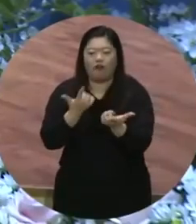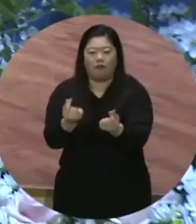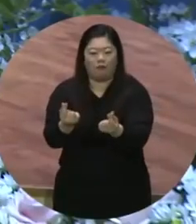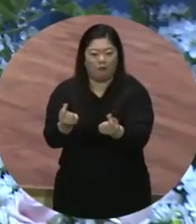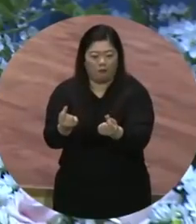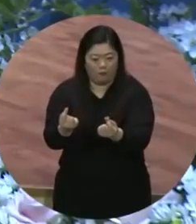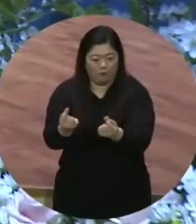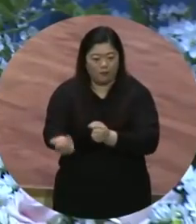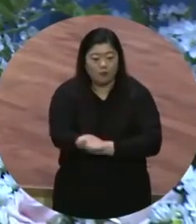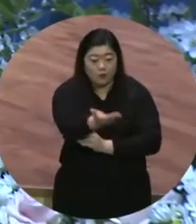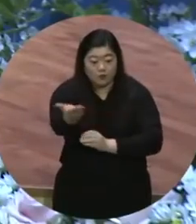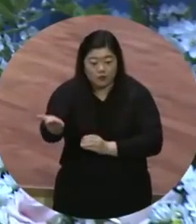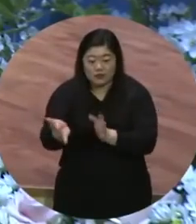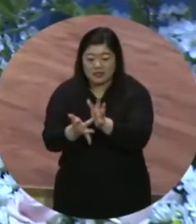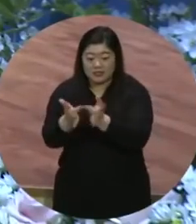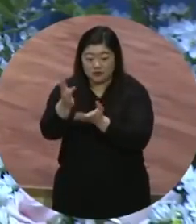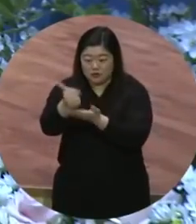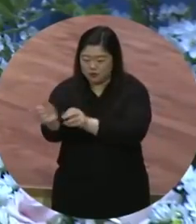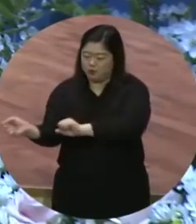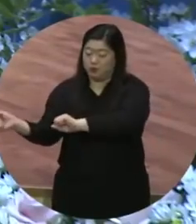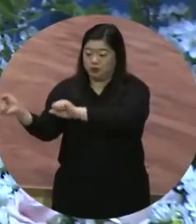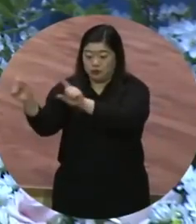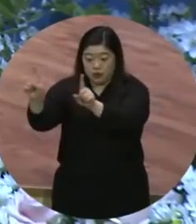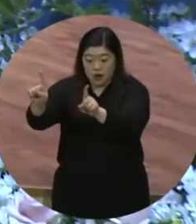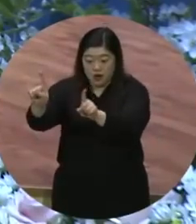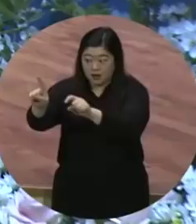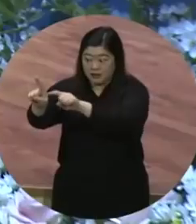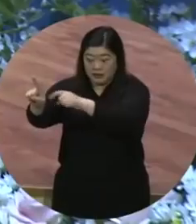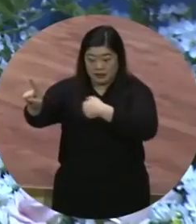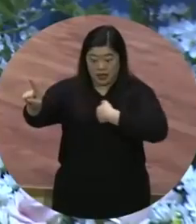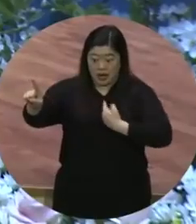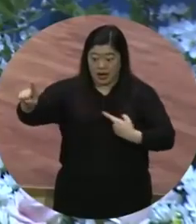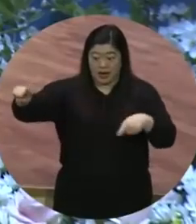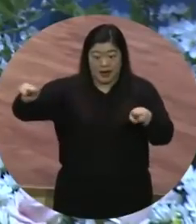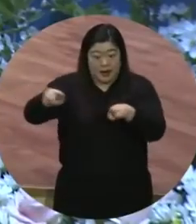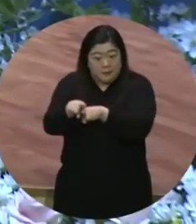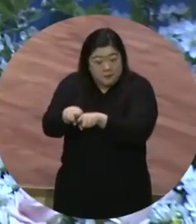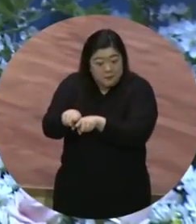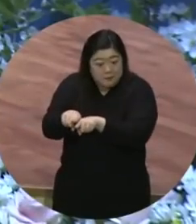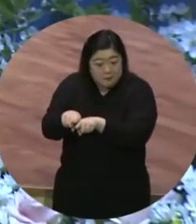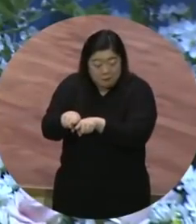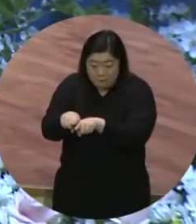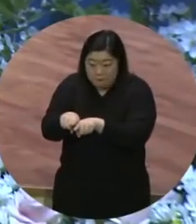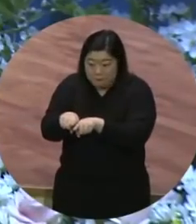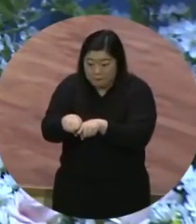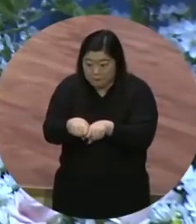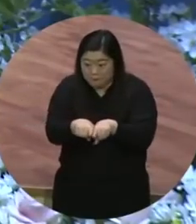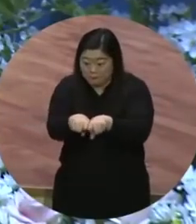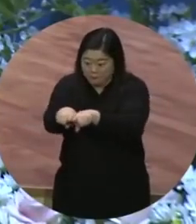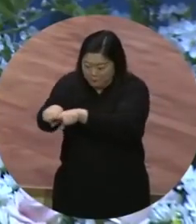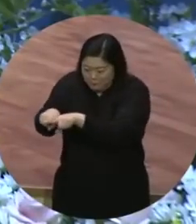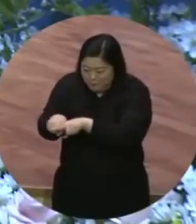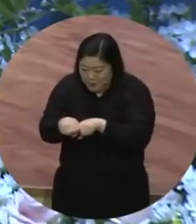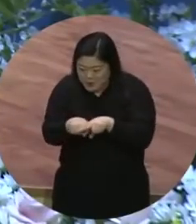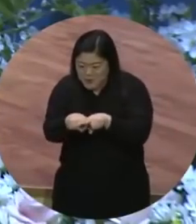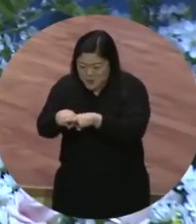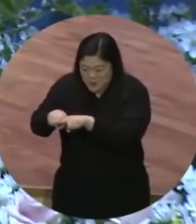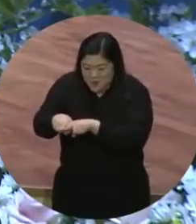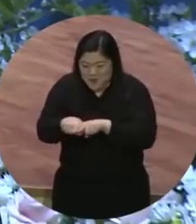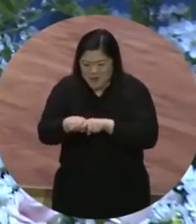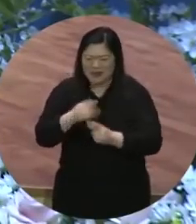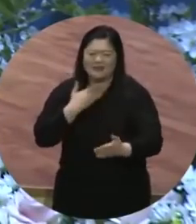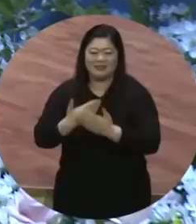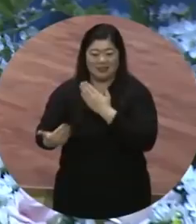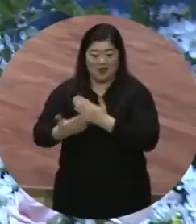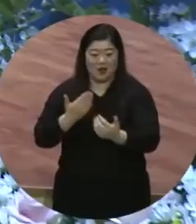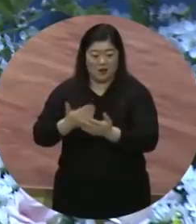성도들은 부활의 주님이 지금 나와 함께 동행하고 계신다는 사실을 확실하게 붙잡으시기 바랍니다.